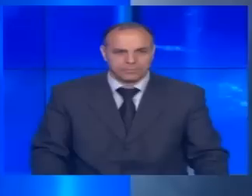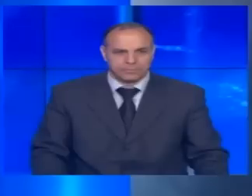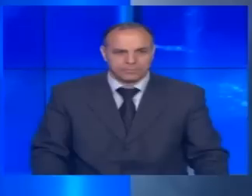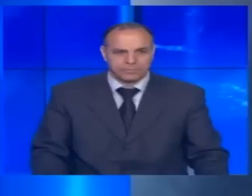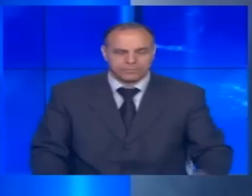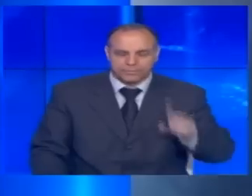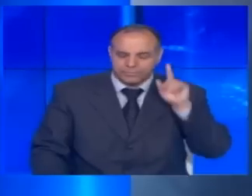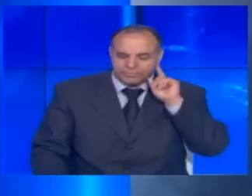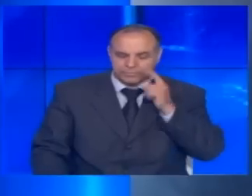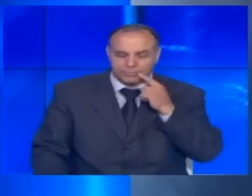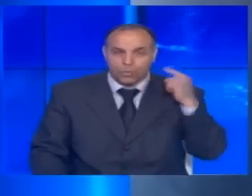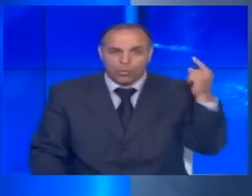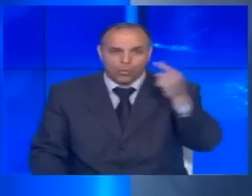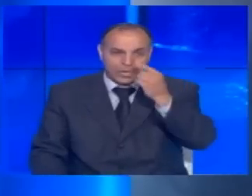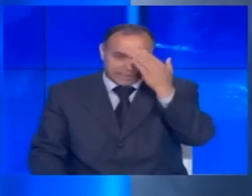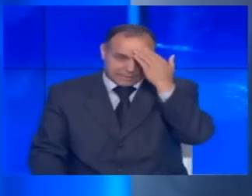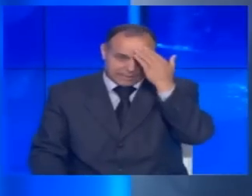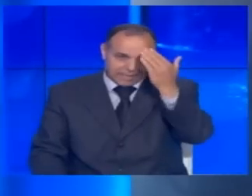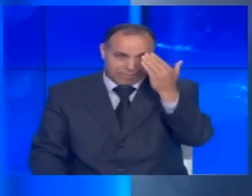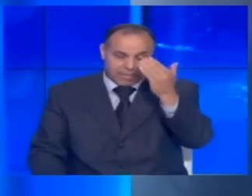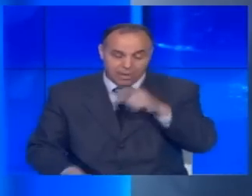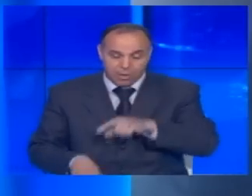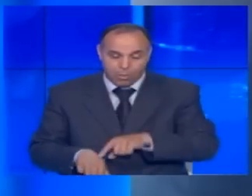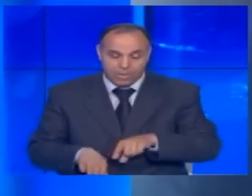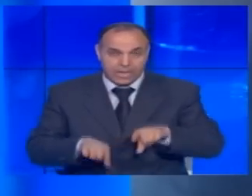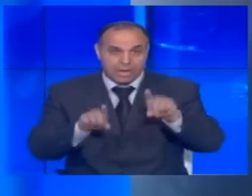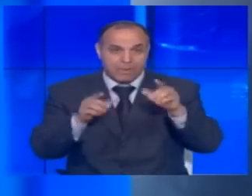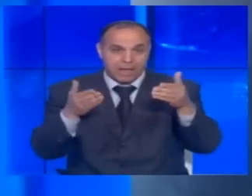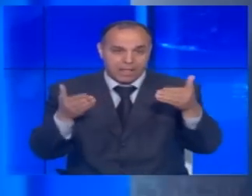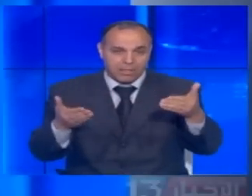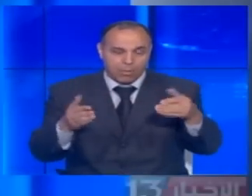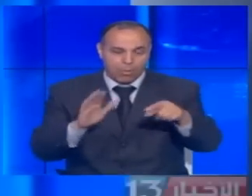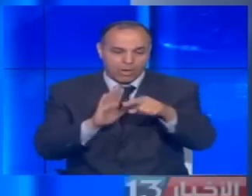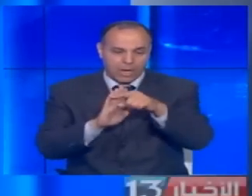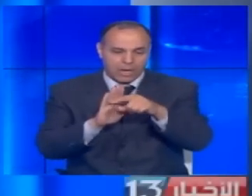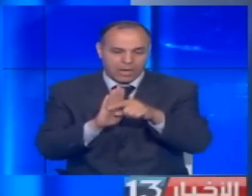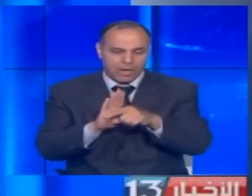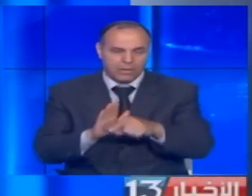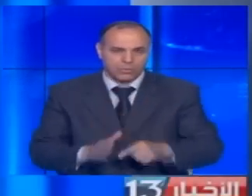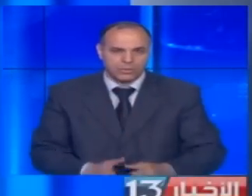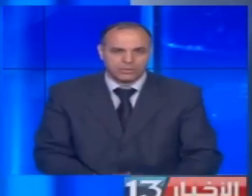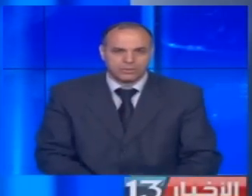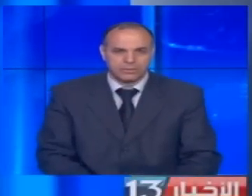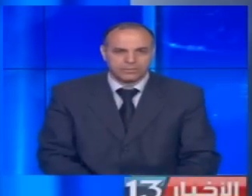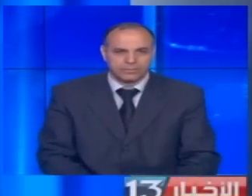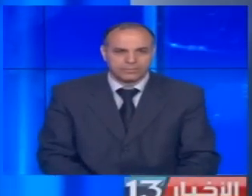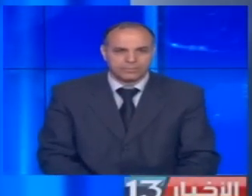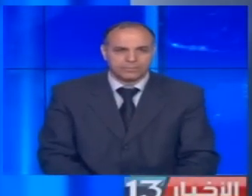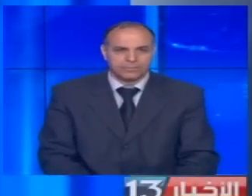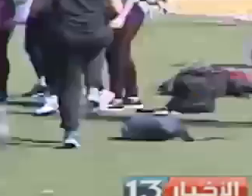تحيه طيبه مشاهدينا نشرت الظهر من الوطنيه الاولى واليكم العناوين